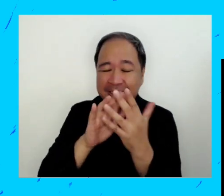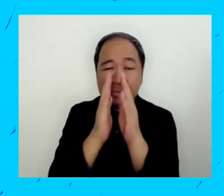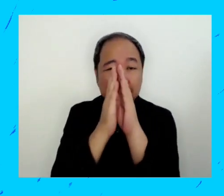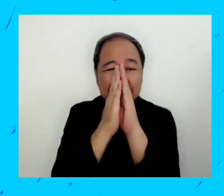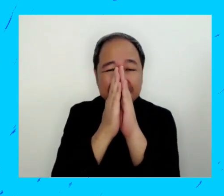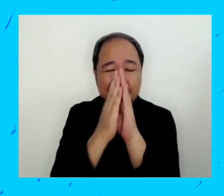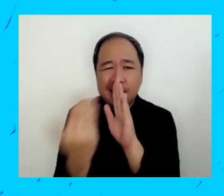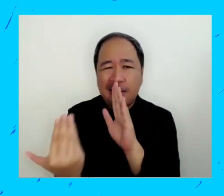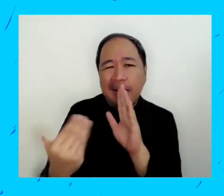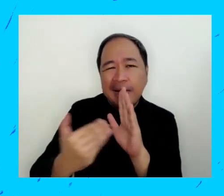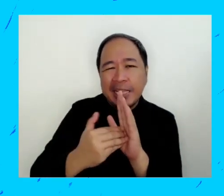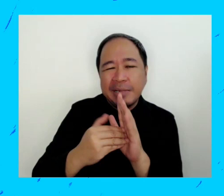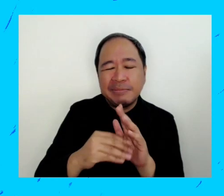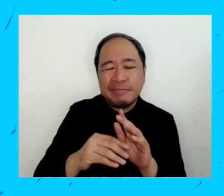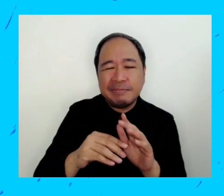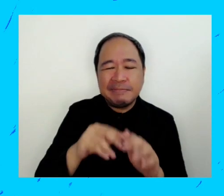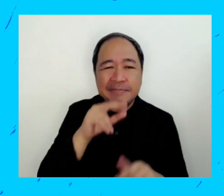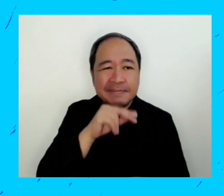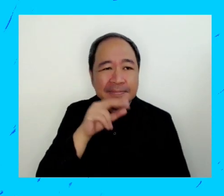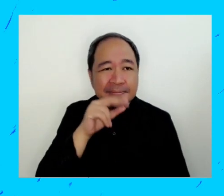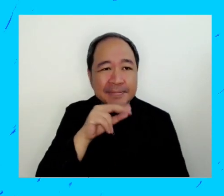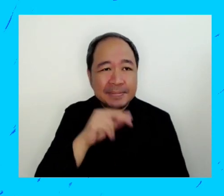de parler à nous?